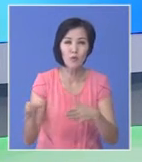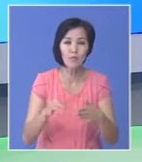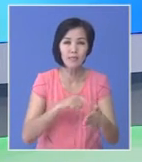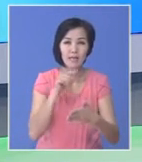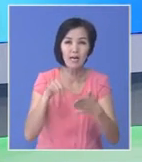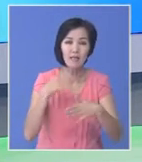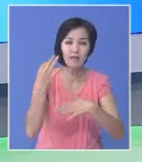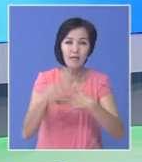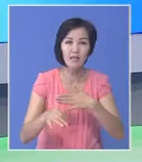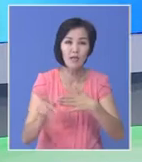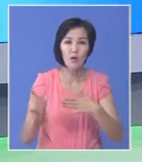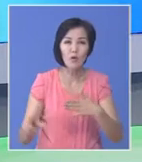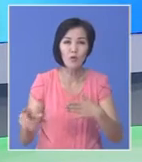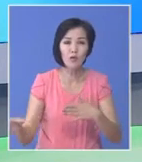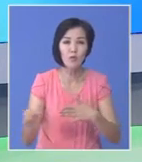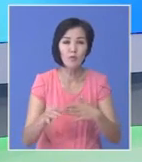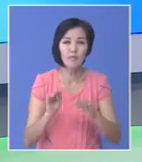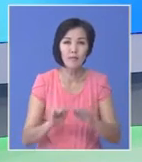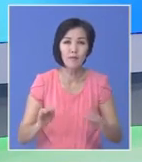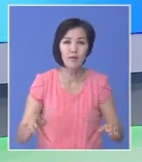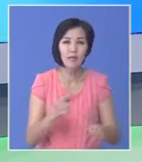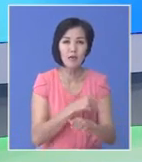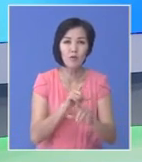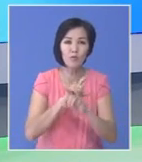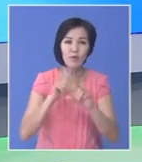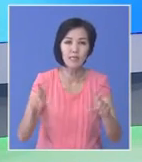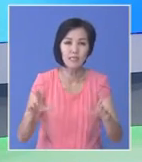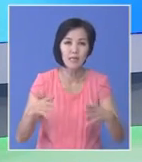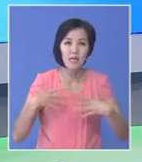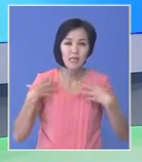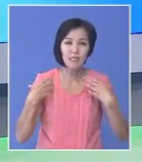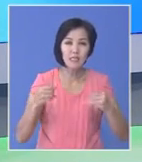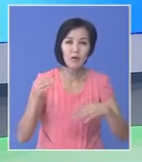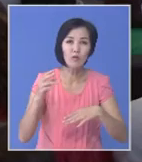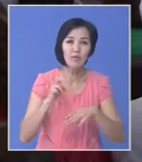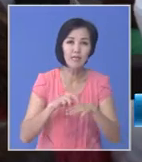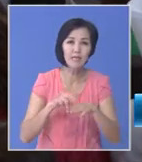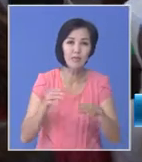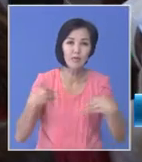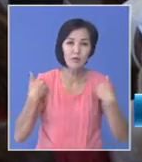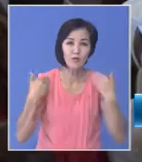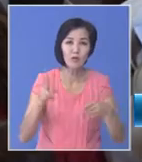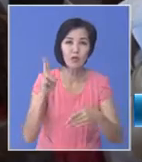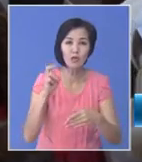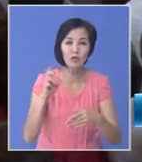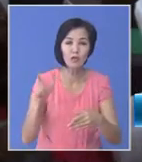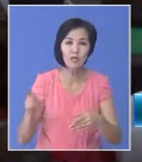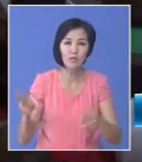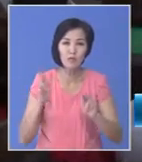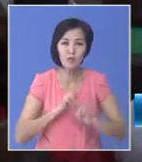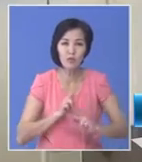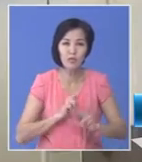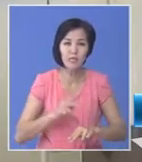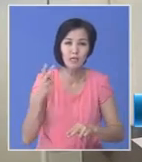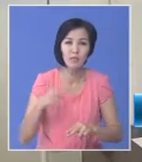филиалы өкілдері облыстық балалар ауруханасының денсаулық сақшыларын құттықтады. Бүгінде емдеу мекемесінде 200-ден аса маман жұмыс істейді.